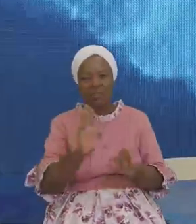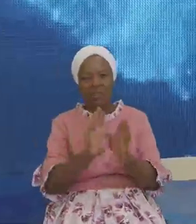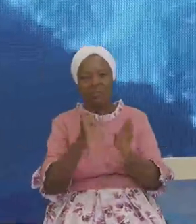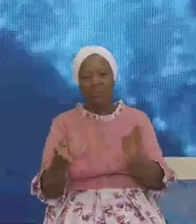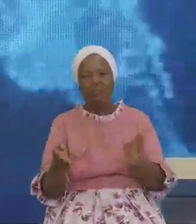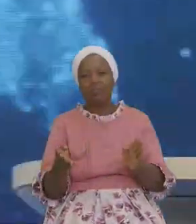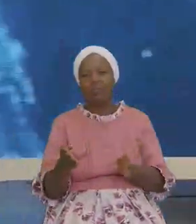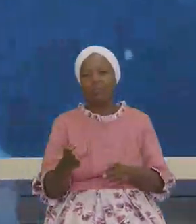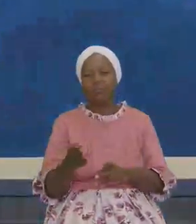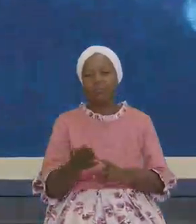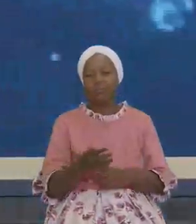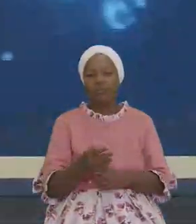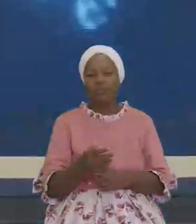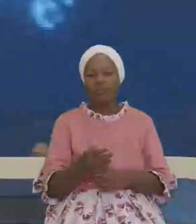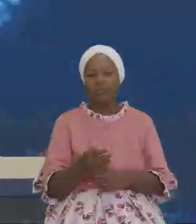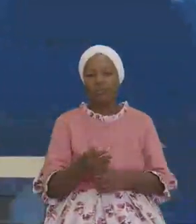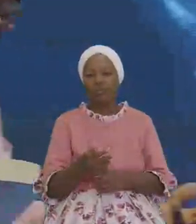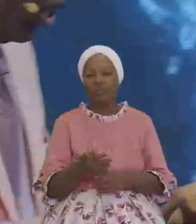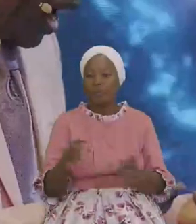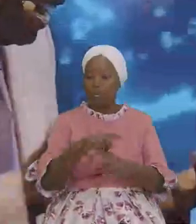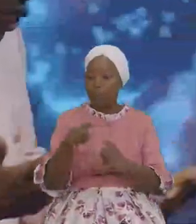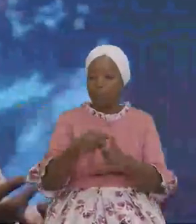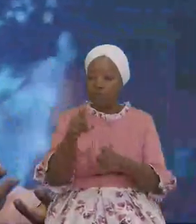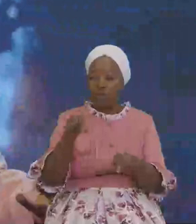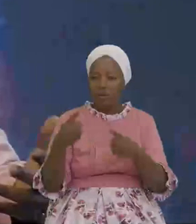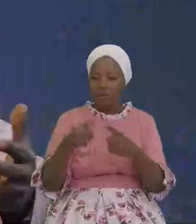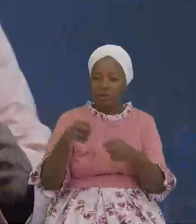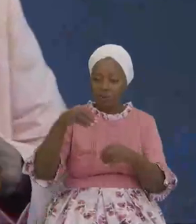dans une maison, il y a toujours une porte.